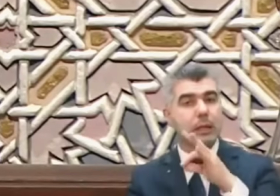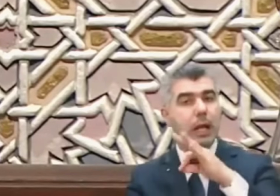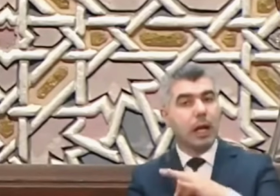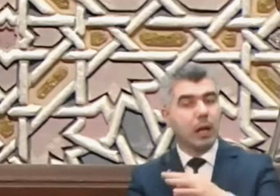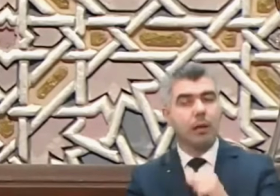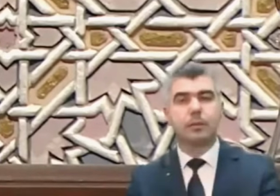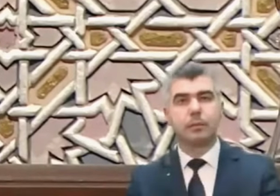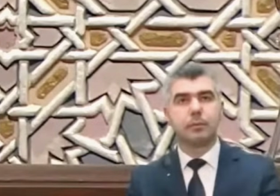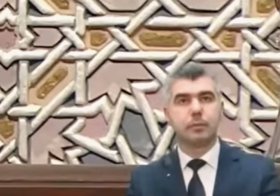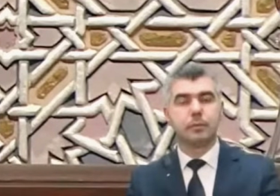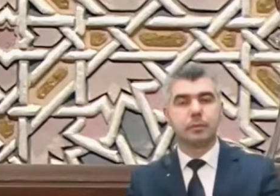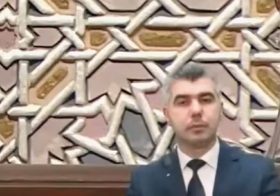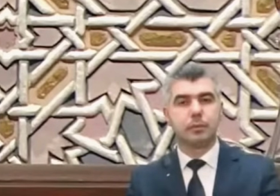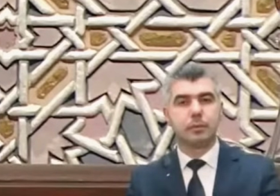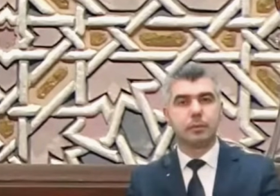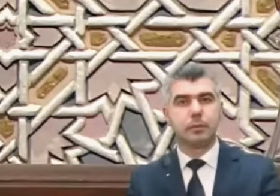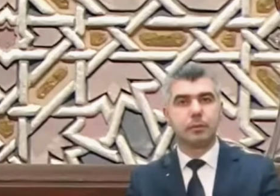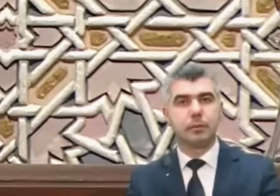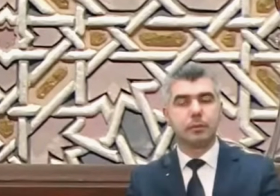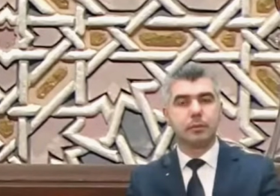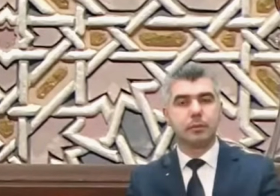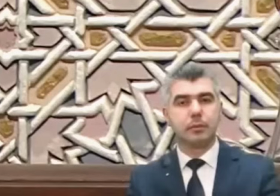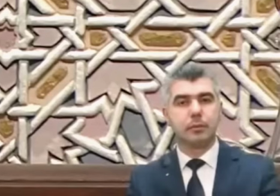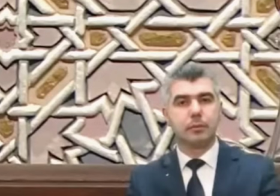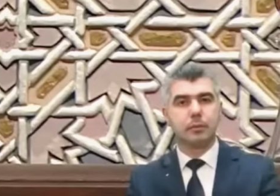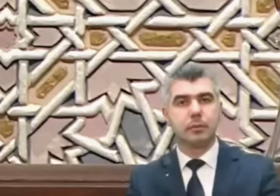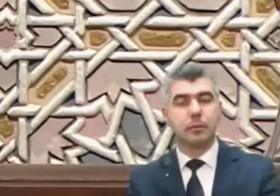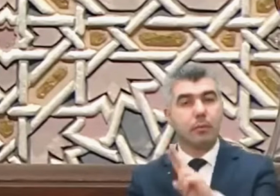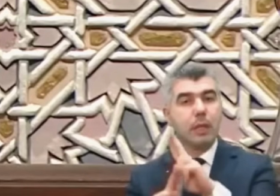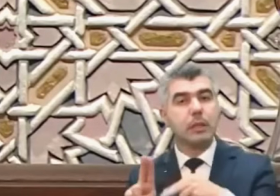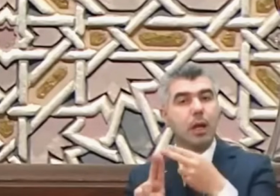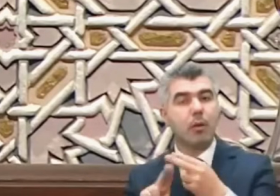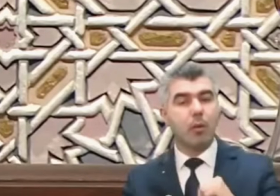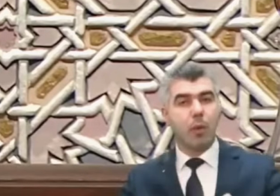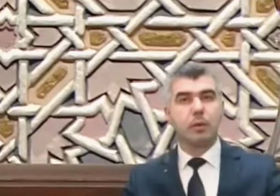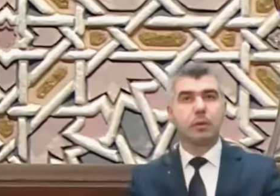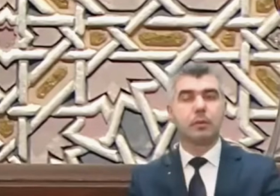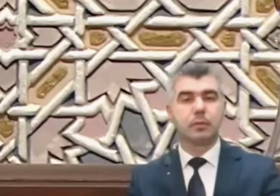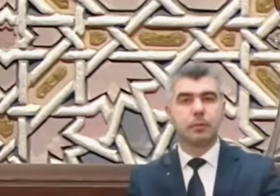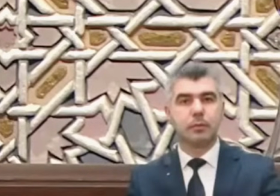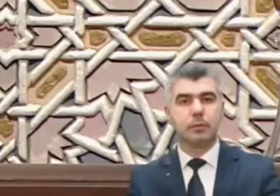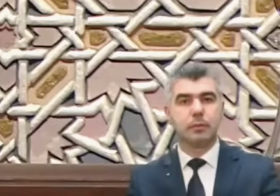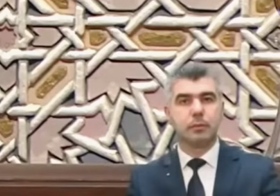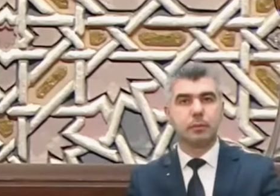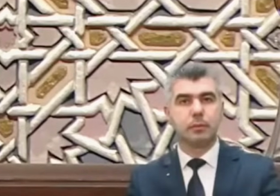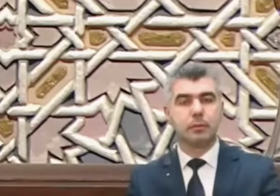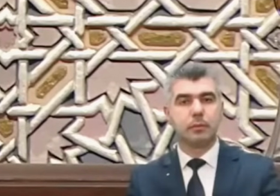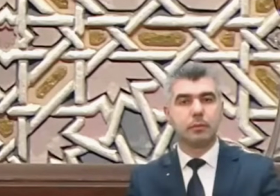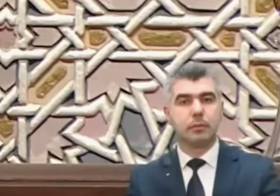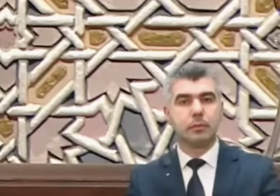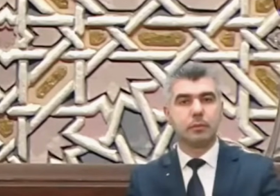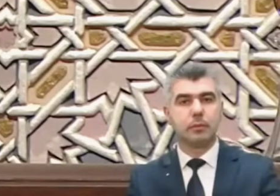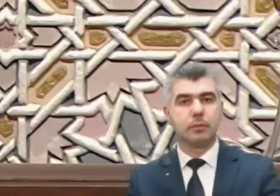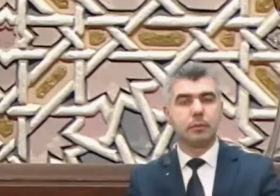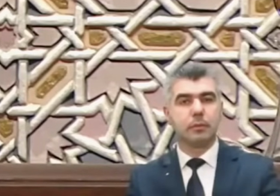جوج دقائق، تفضل. سأجيب السيد الوزير، تفضل السيد الوزير. السيد الرئيس هذا الوقت،